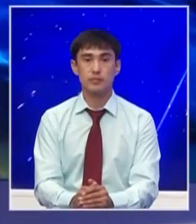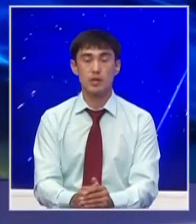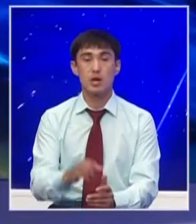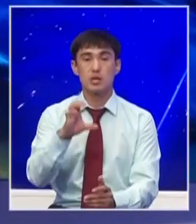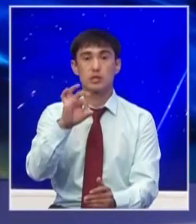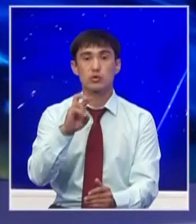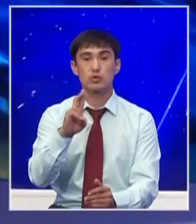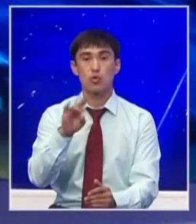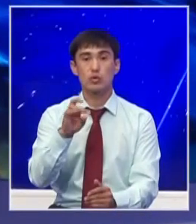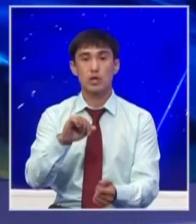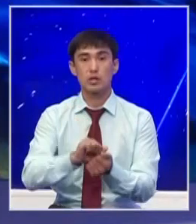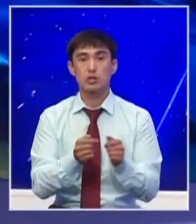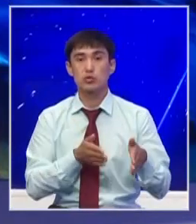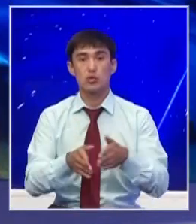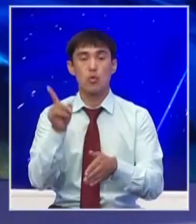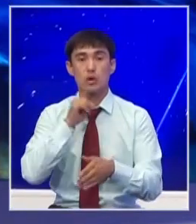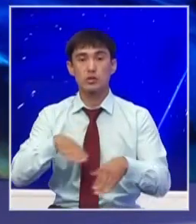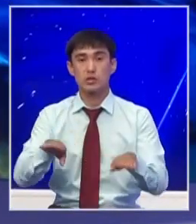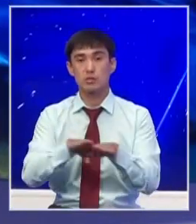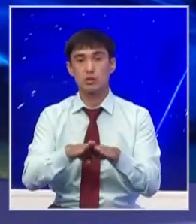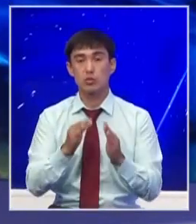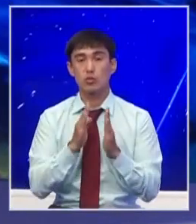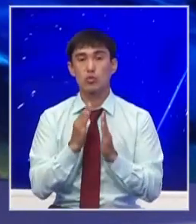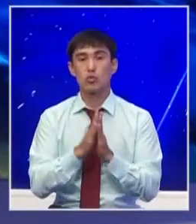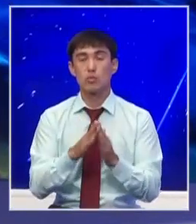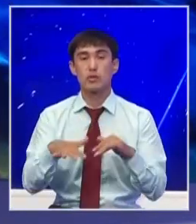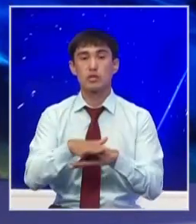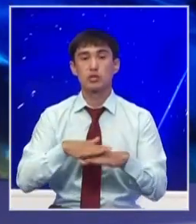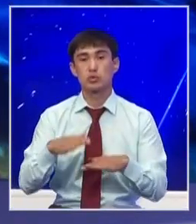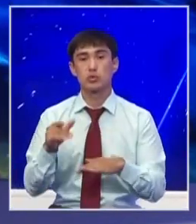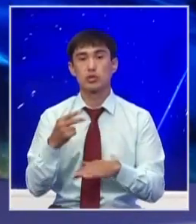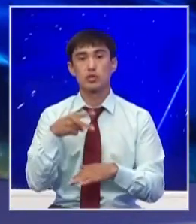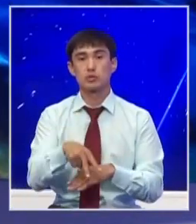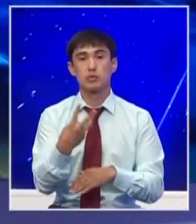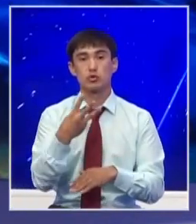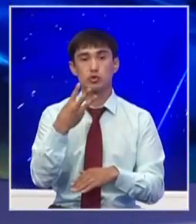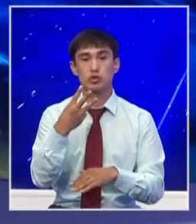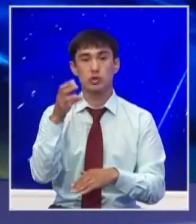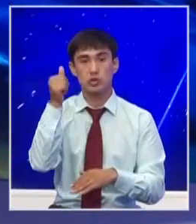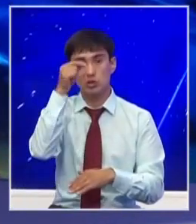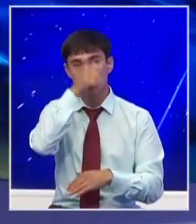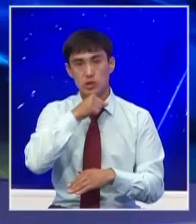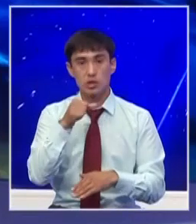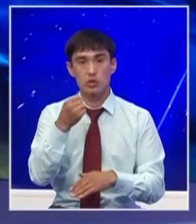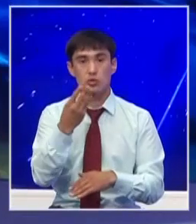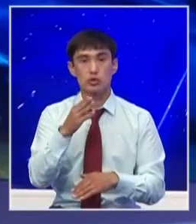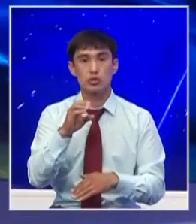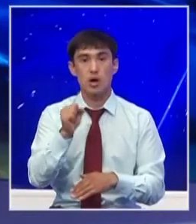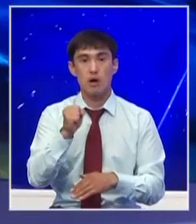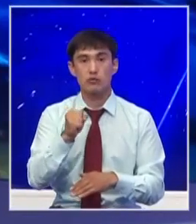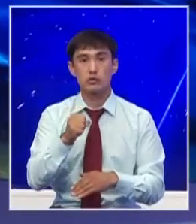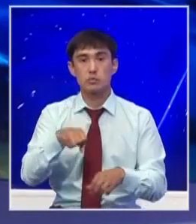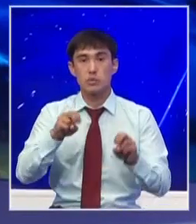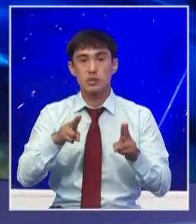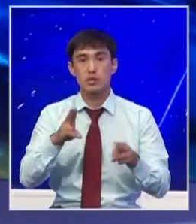Сарыөзек Көктал тас жолы уақытша жабылады. Құрметті жетісулықтар, 2023 жылдың 4 тамыз күні мамандандырылған Нартас